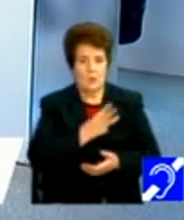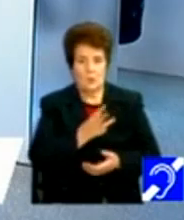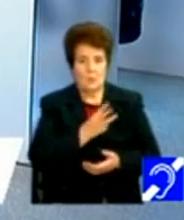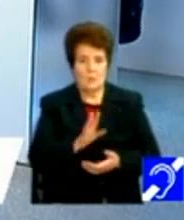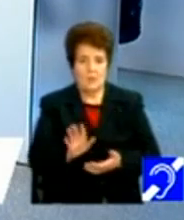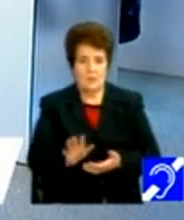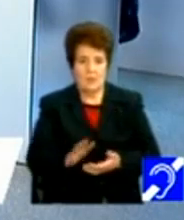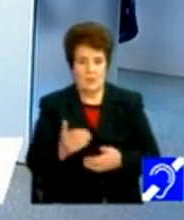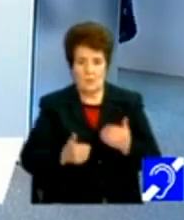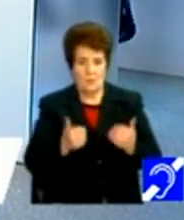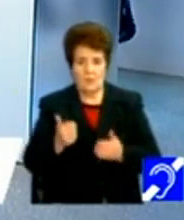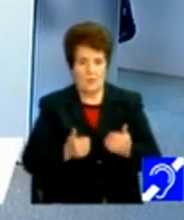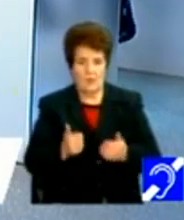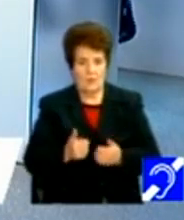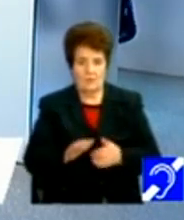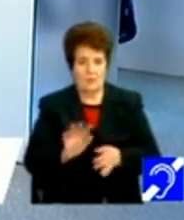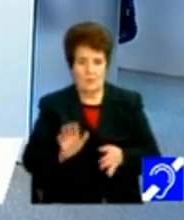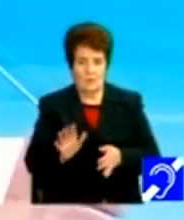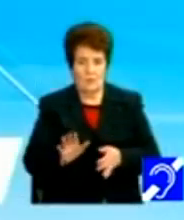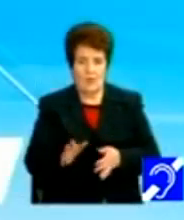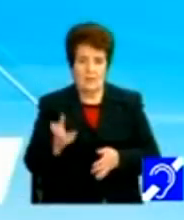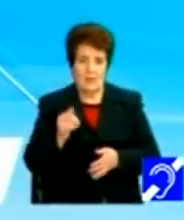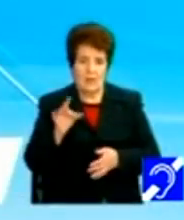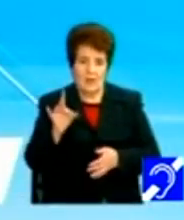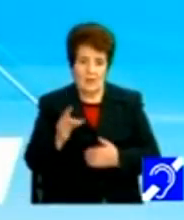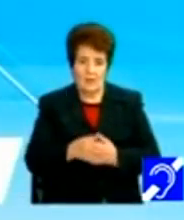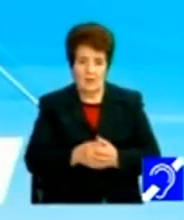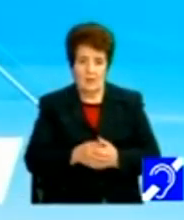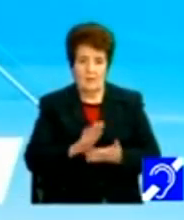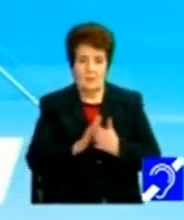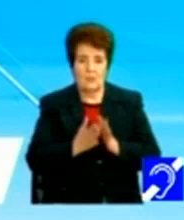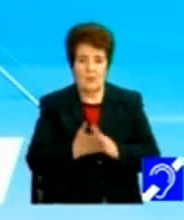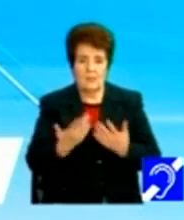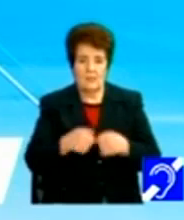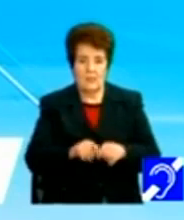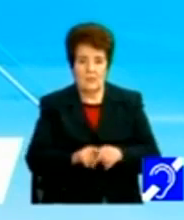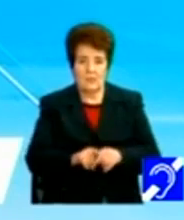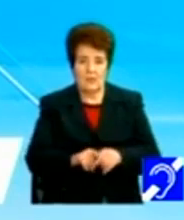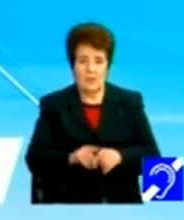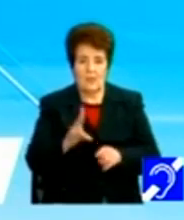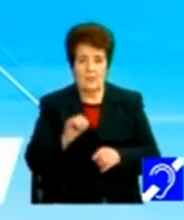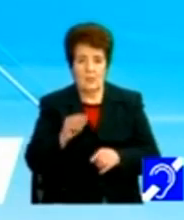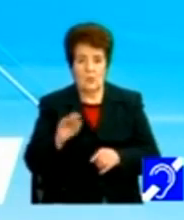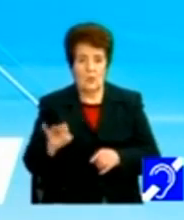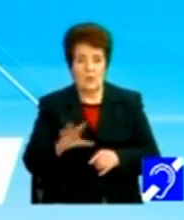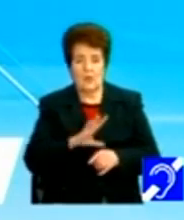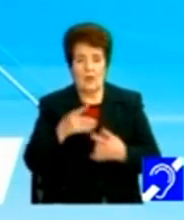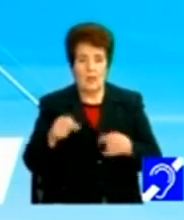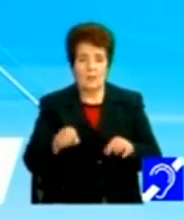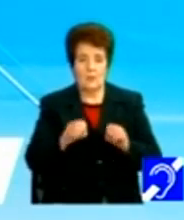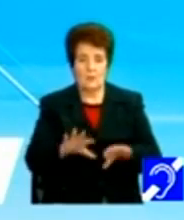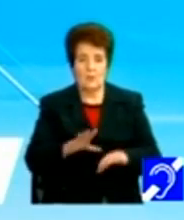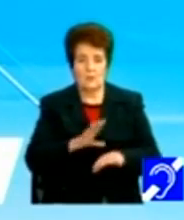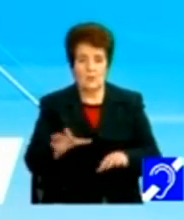formă o competiție și o concurență cu domnul Țicu în aceste alegeri, dar situația a fost de așa natură că altă soluție n-a mai fost. Dacă